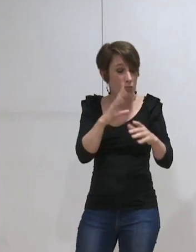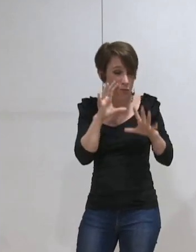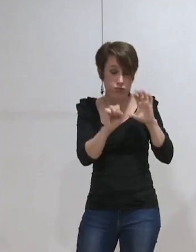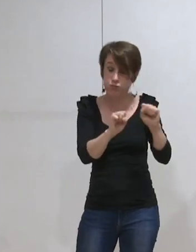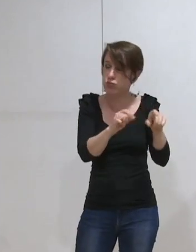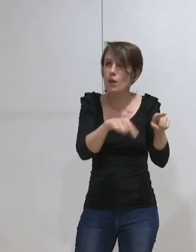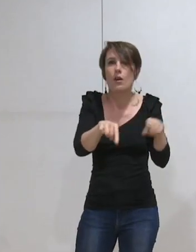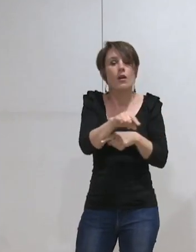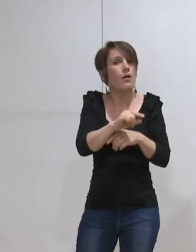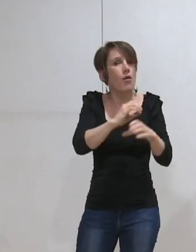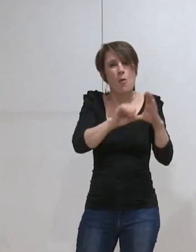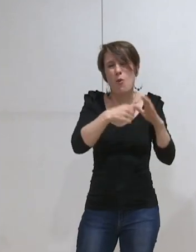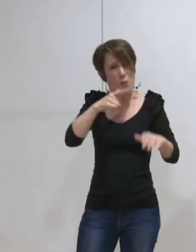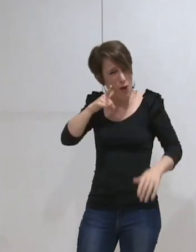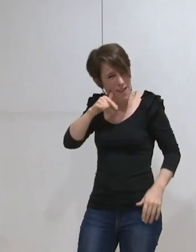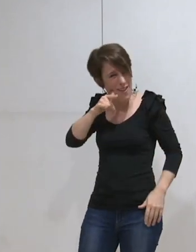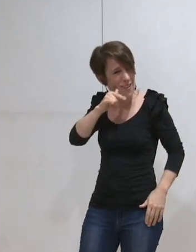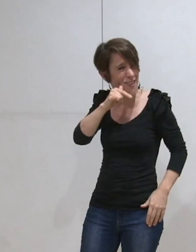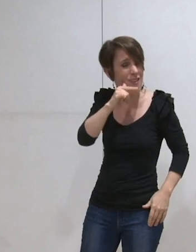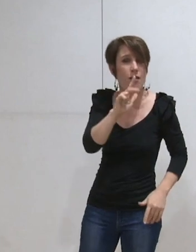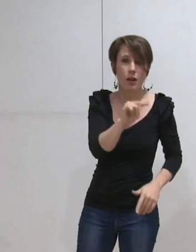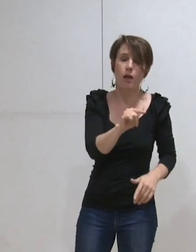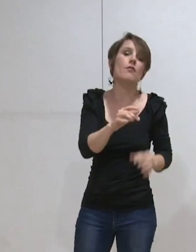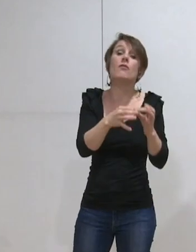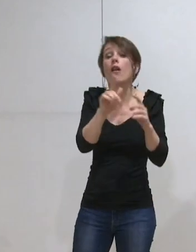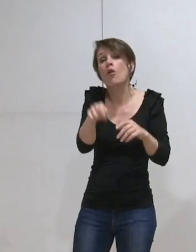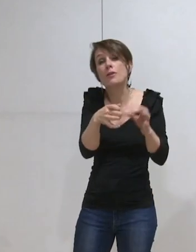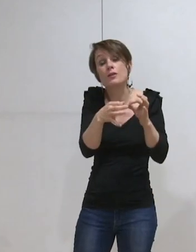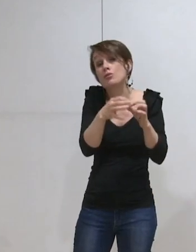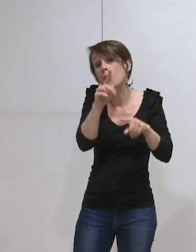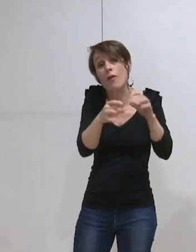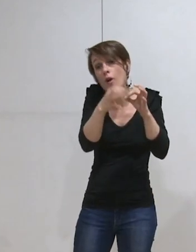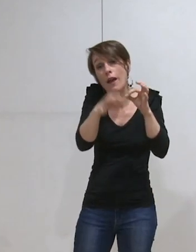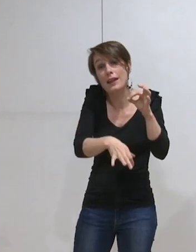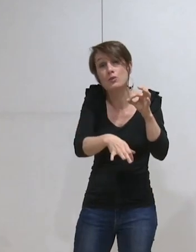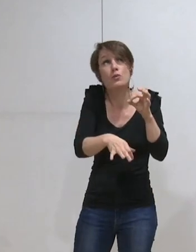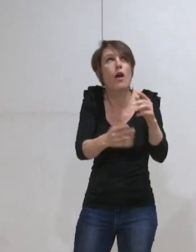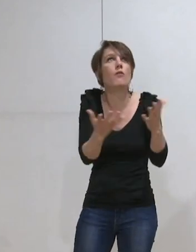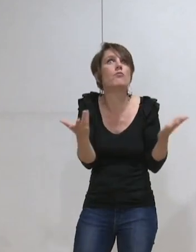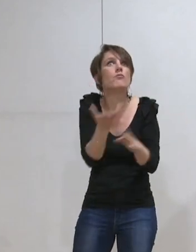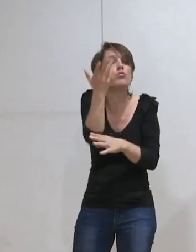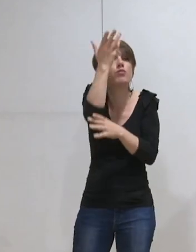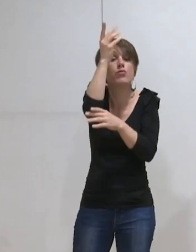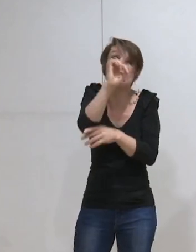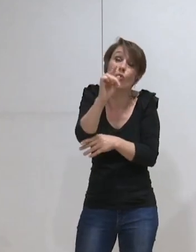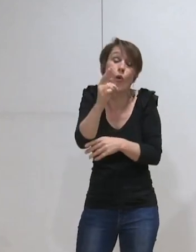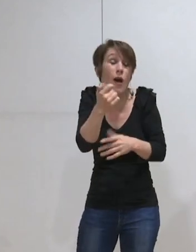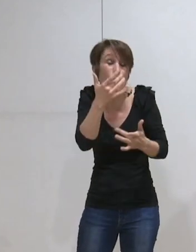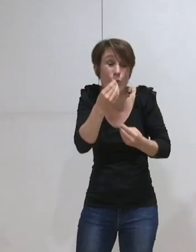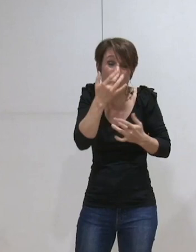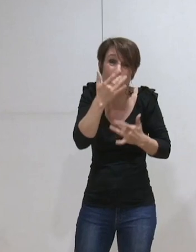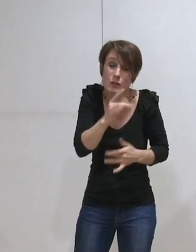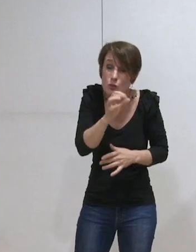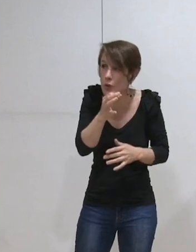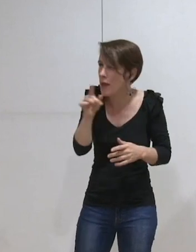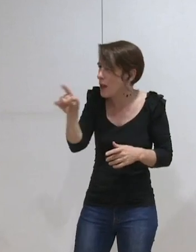évidemment avec des résultats qui sont pas toujours à la hauteur de nos espoirs mais vraiment entendre vos propos de cette manière